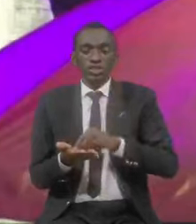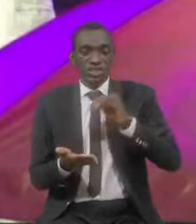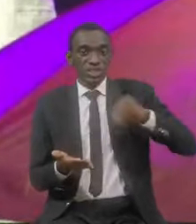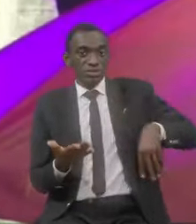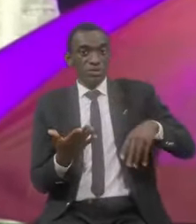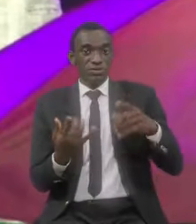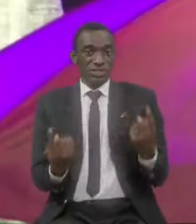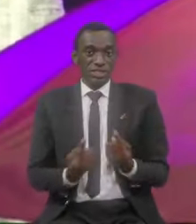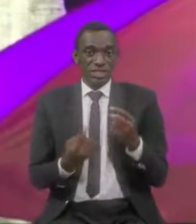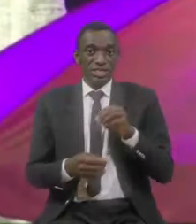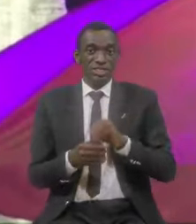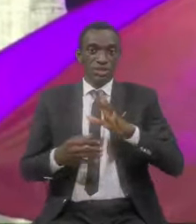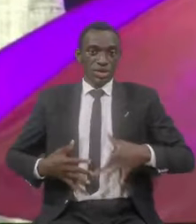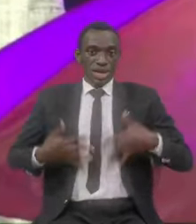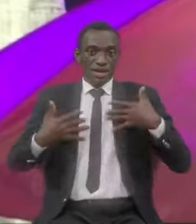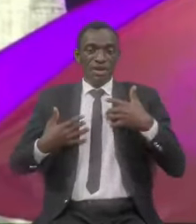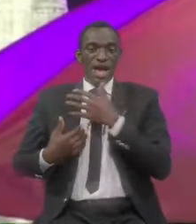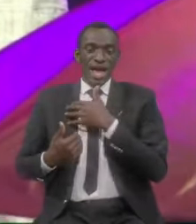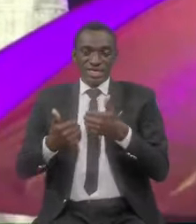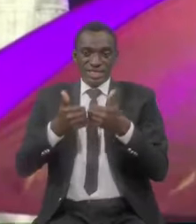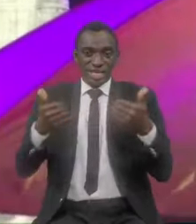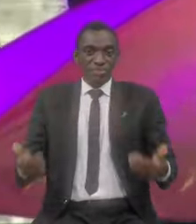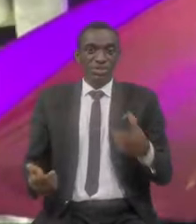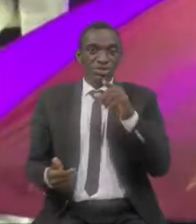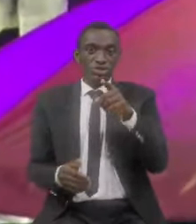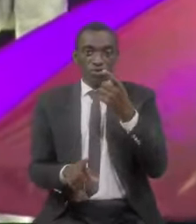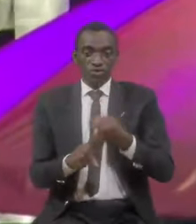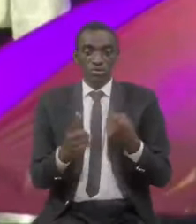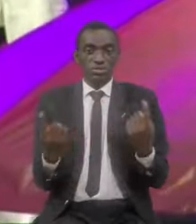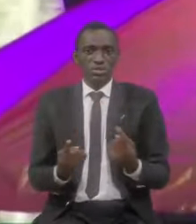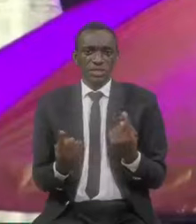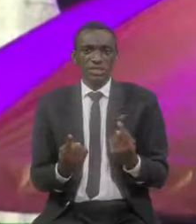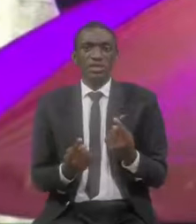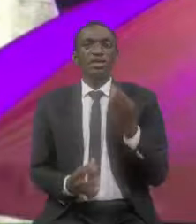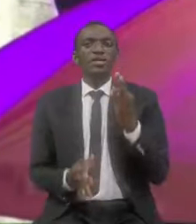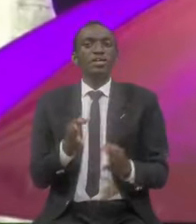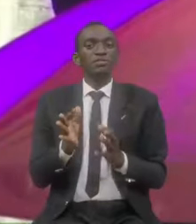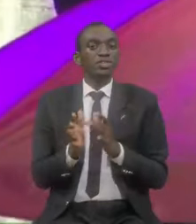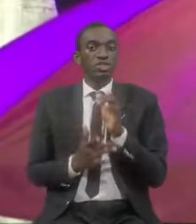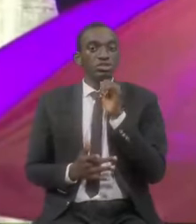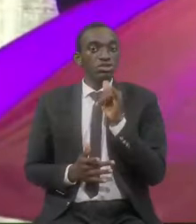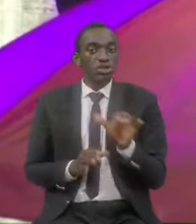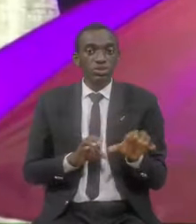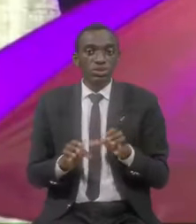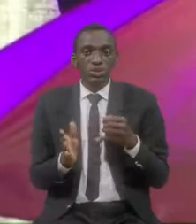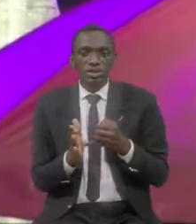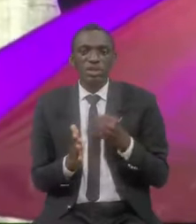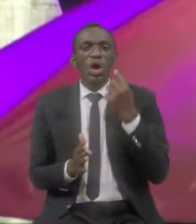Si Jésus n'ôte pas les péchés de votre vie, vous faire sortir du péché, y a-t-il une